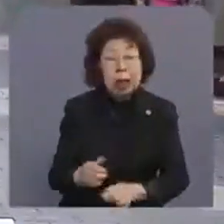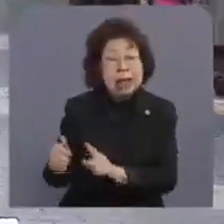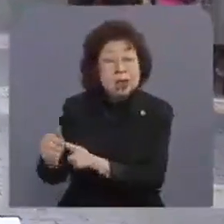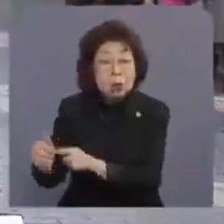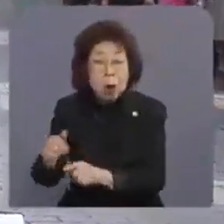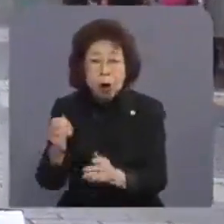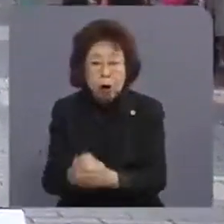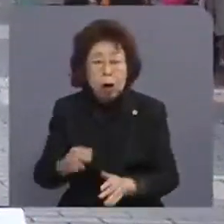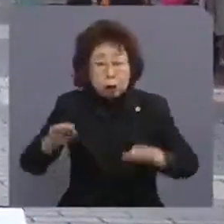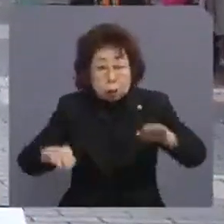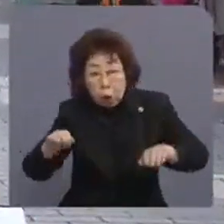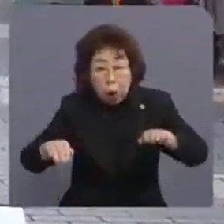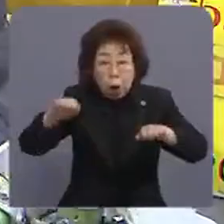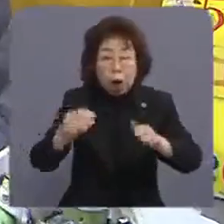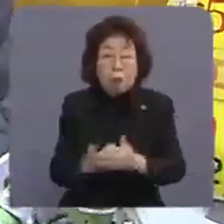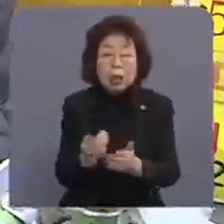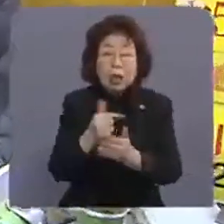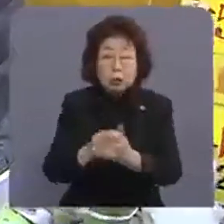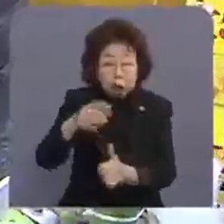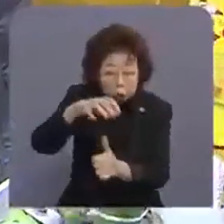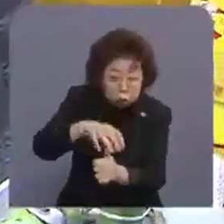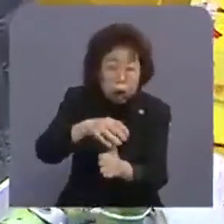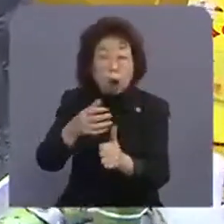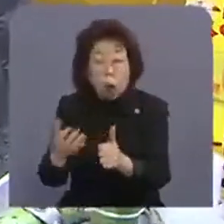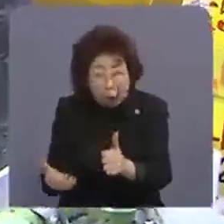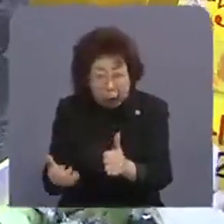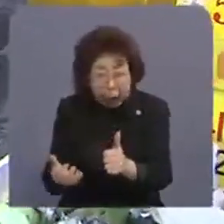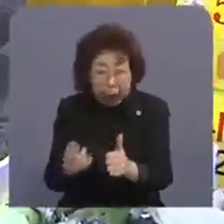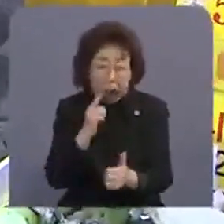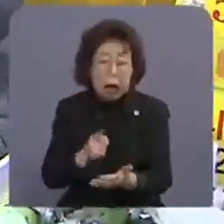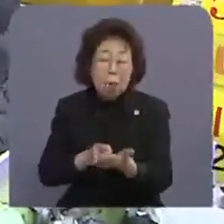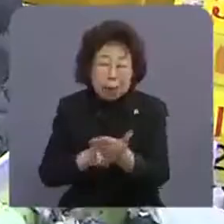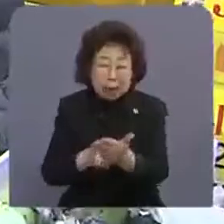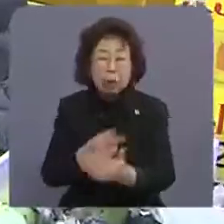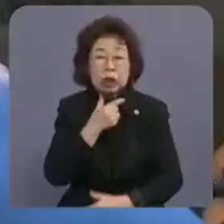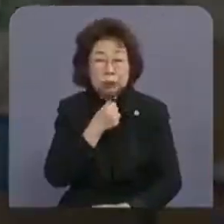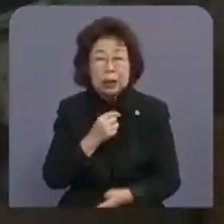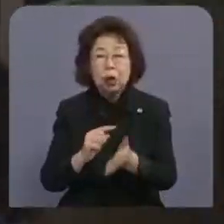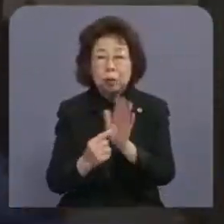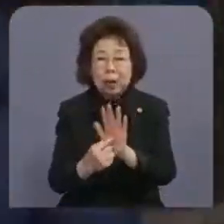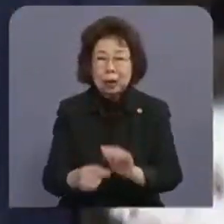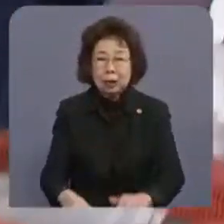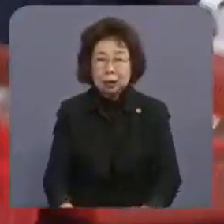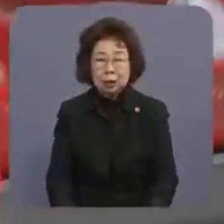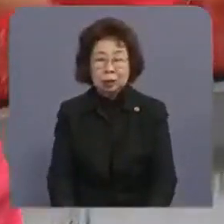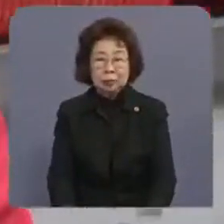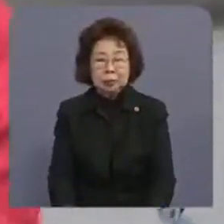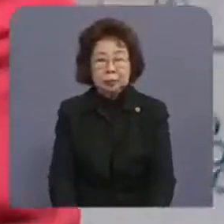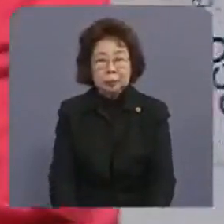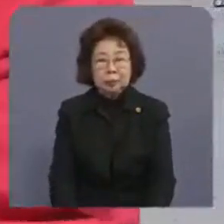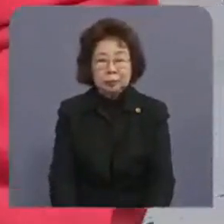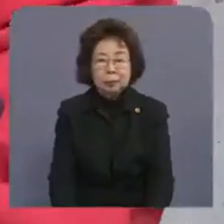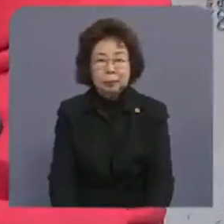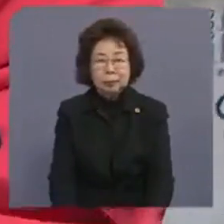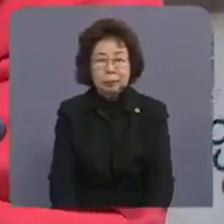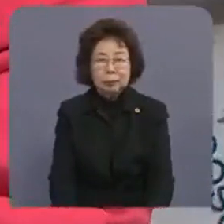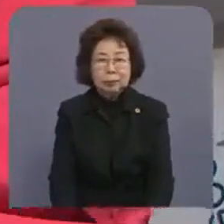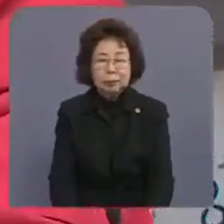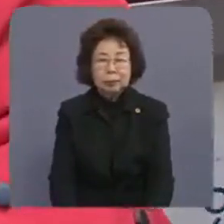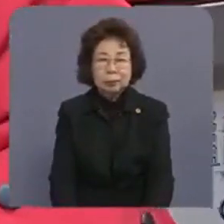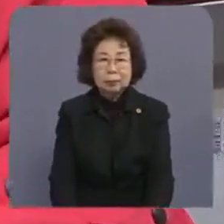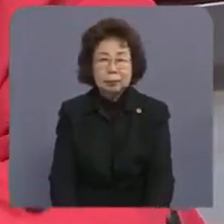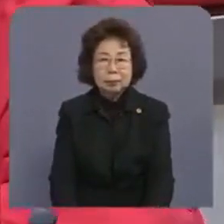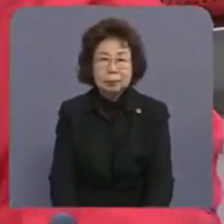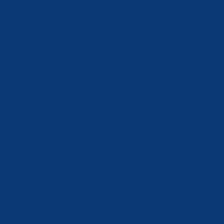국토 균형 발전을 위해 규제를 완화하는 법률을 만들겠다고 밝혔습니다. KBS 뉴스 황현규입니다.